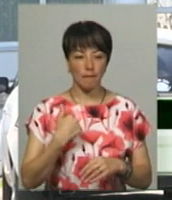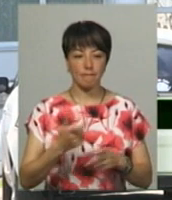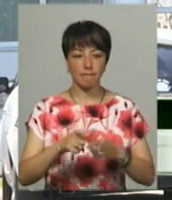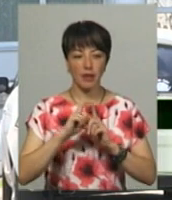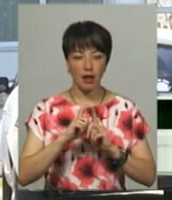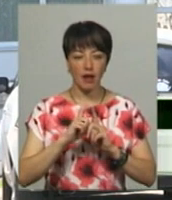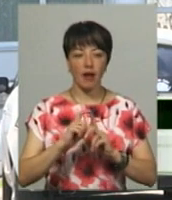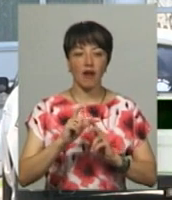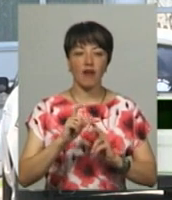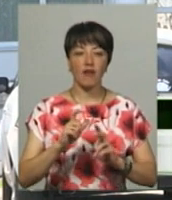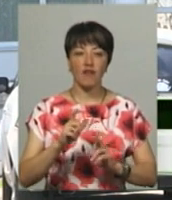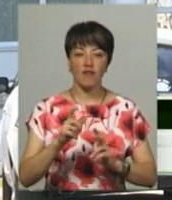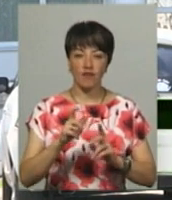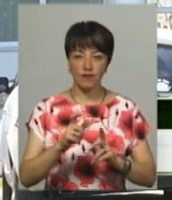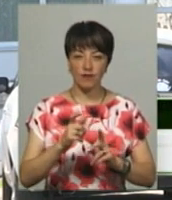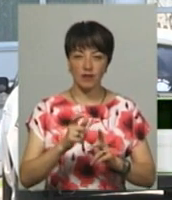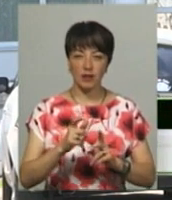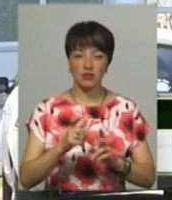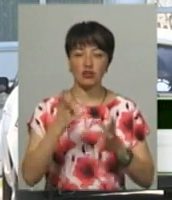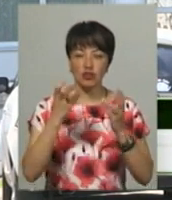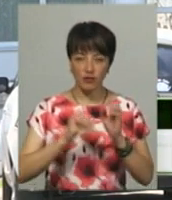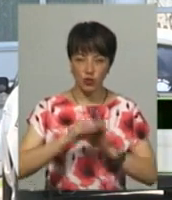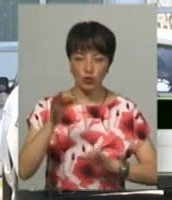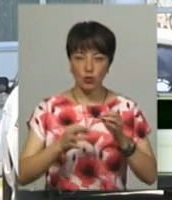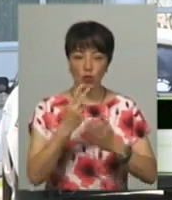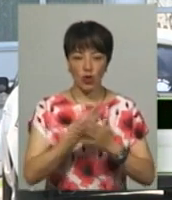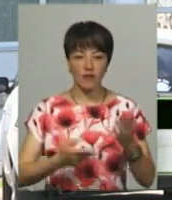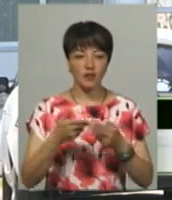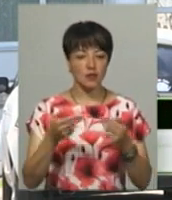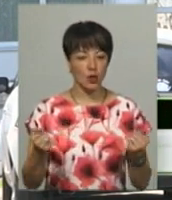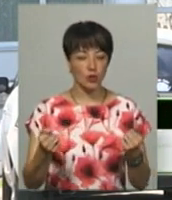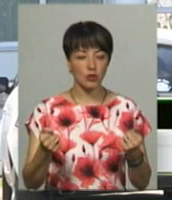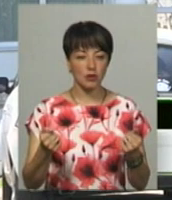відповідь з касації, що ми таки програємо цей, і нас визнають